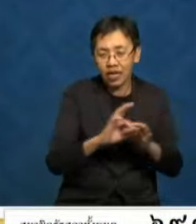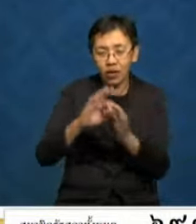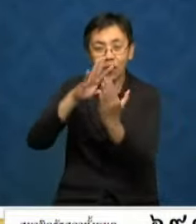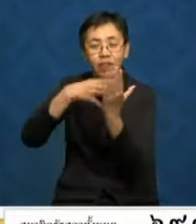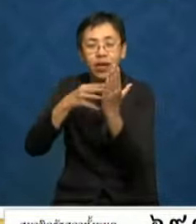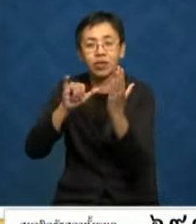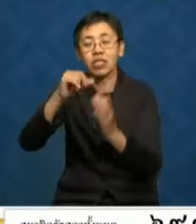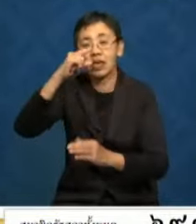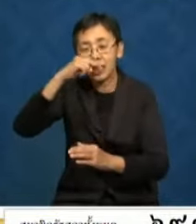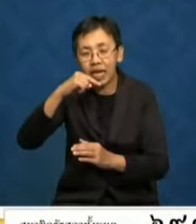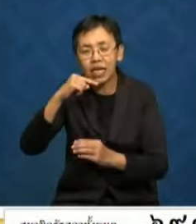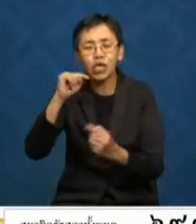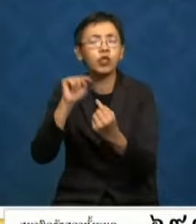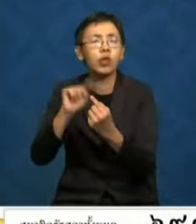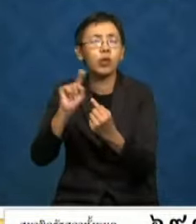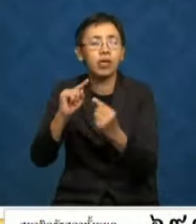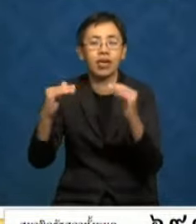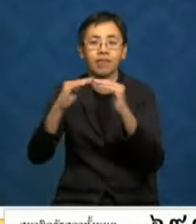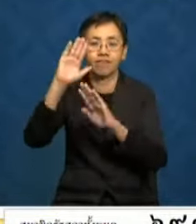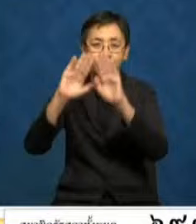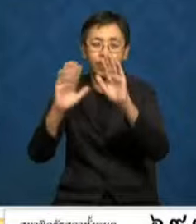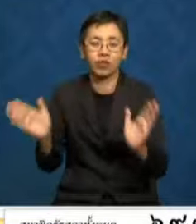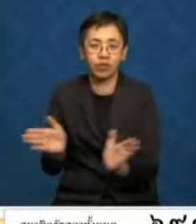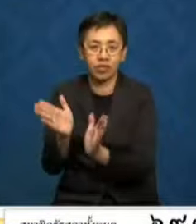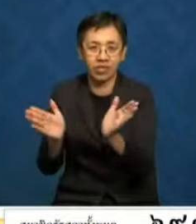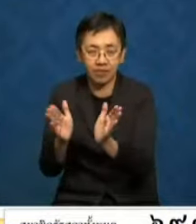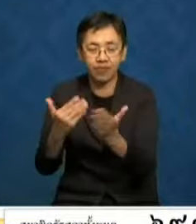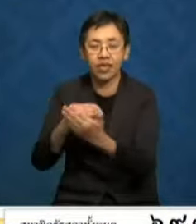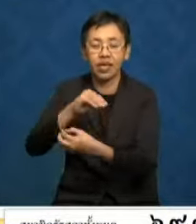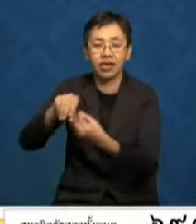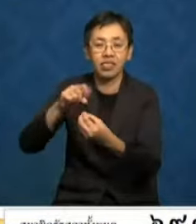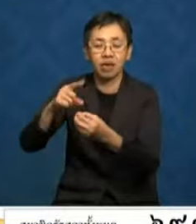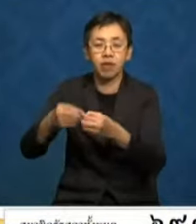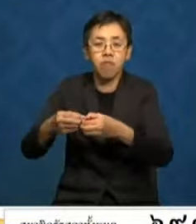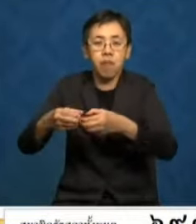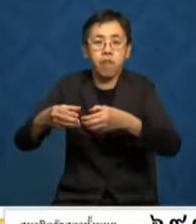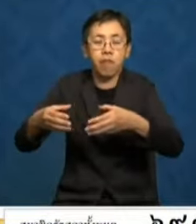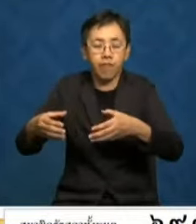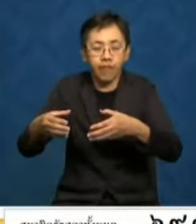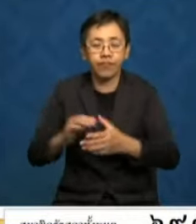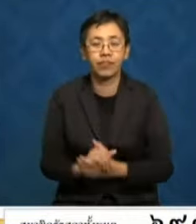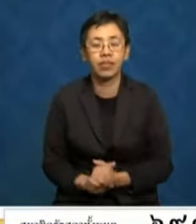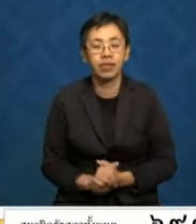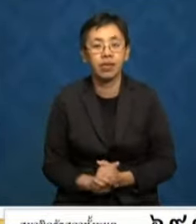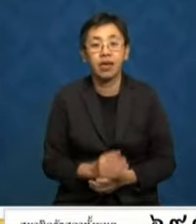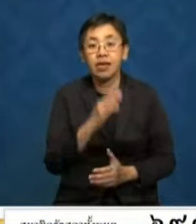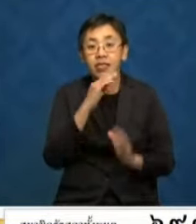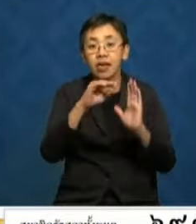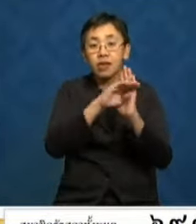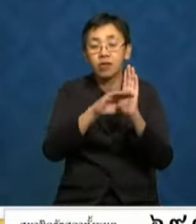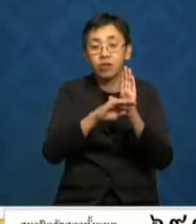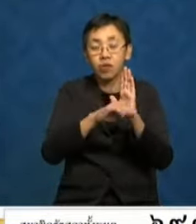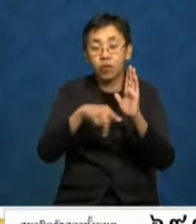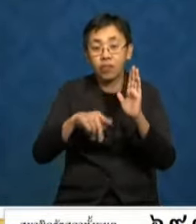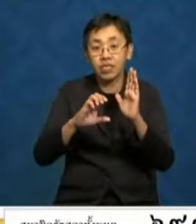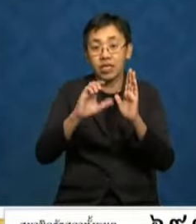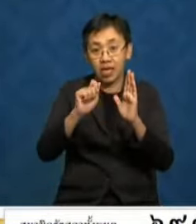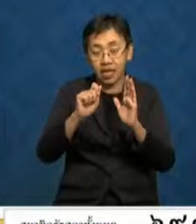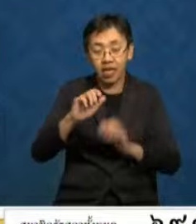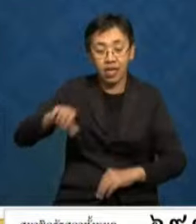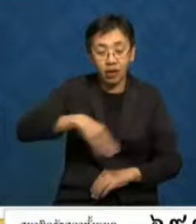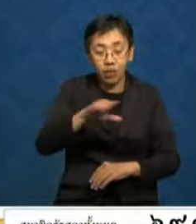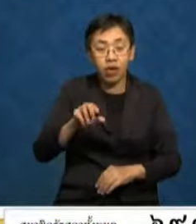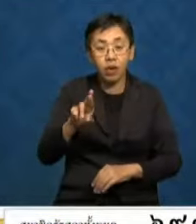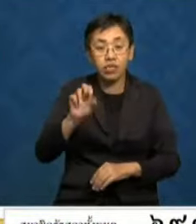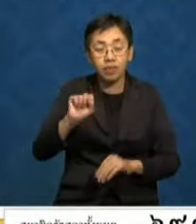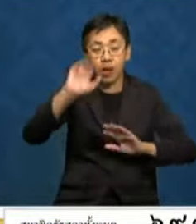ในเรื่องการพัฒนาประชาธิปไตยส่งเสริมการเติบโตทางเศรษฐกิจดังนั้นการเห็นชอบกับข้อตกลงนี้ของรัฐสภาไม่เพียงจะช่